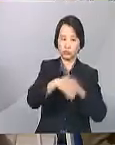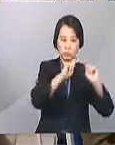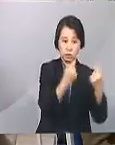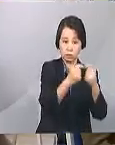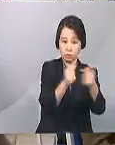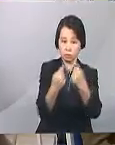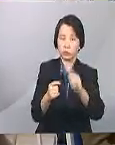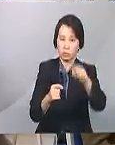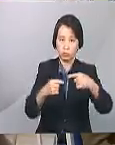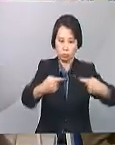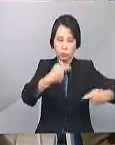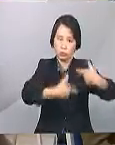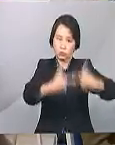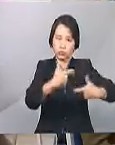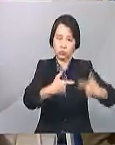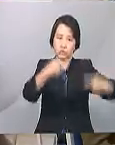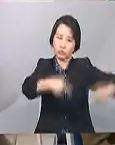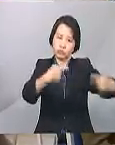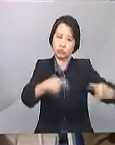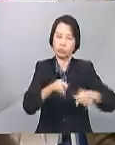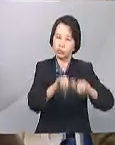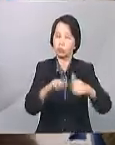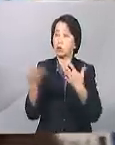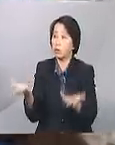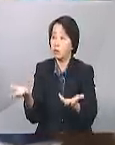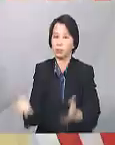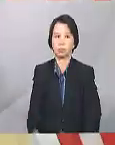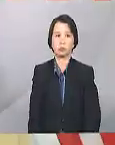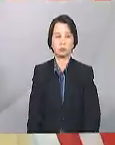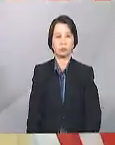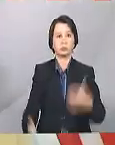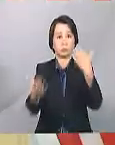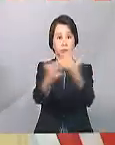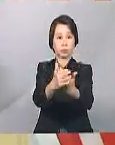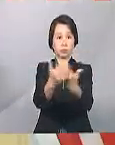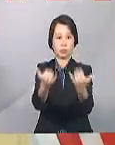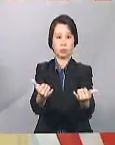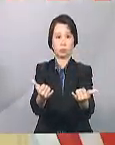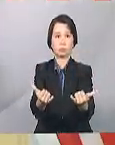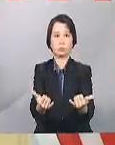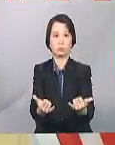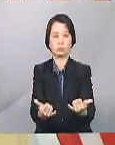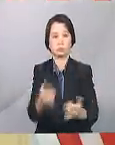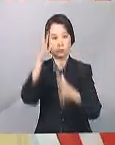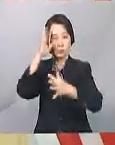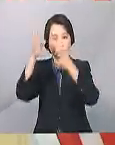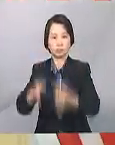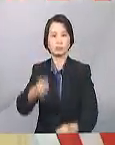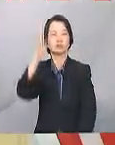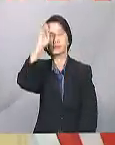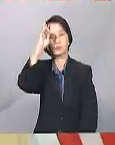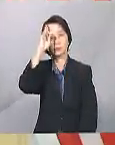bagi membolehkan saingan Liga M diteruskan. Ya. Setakat ini keputusan masih